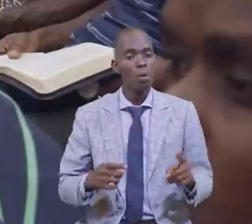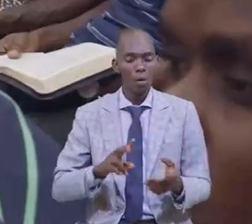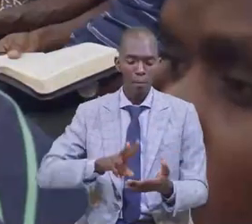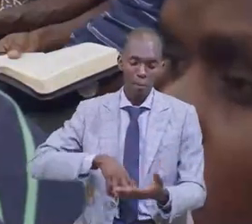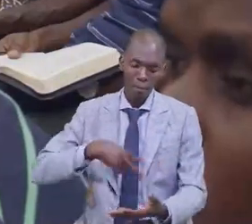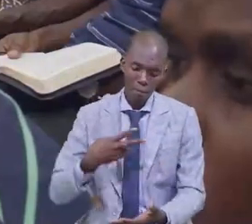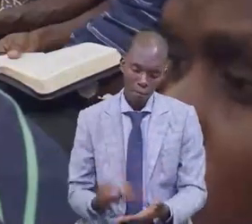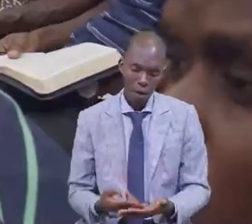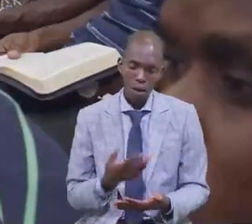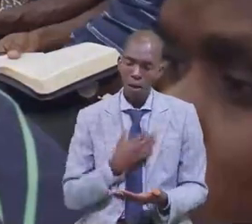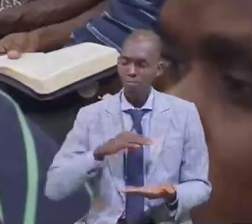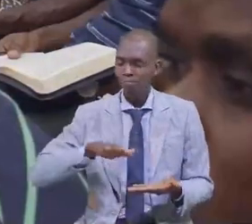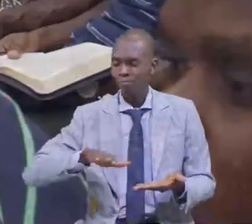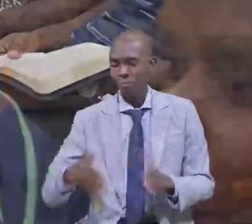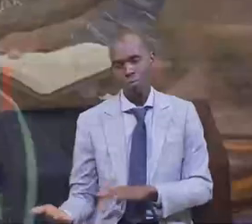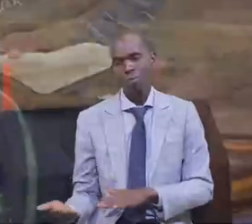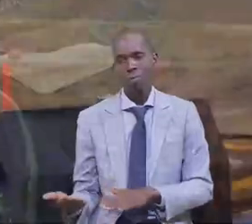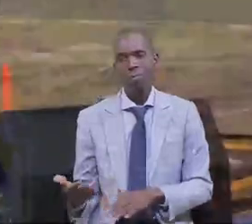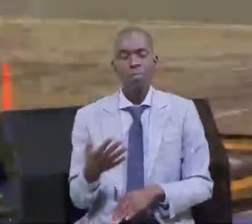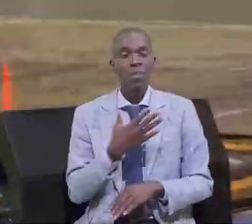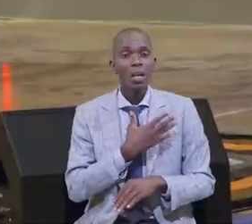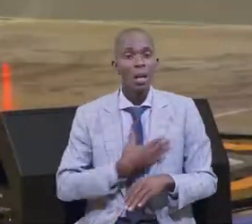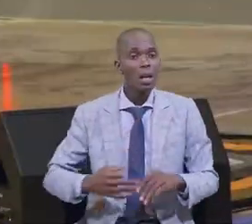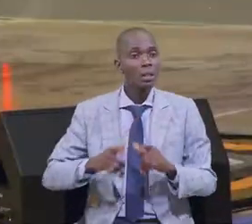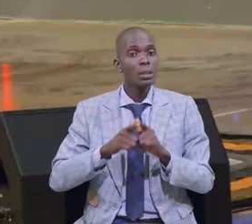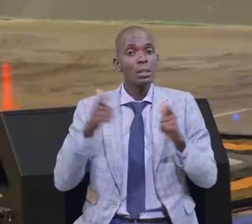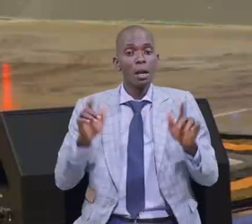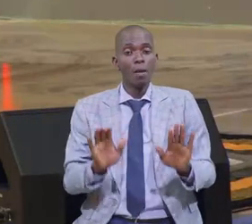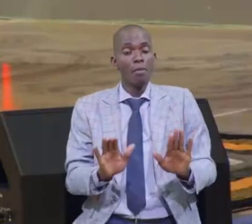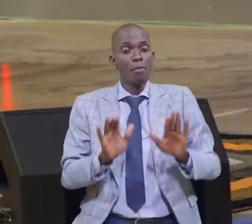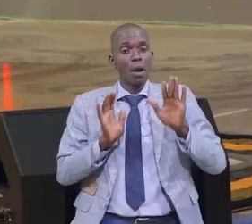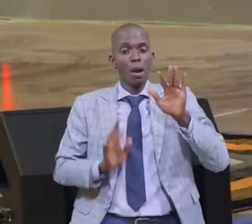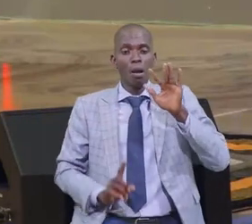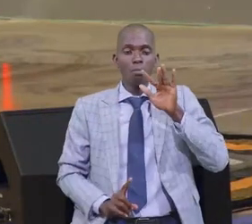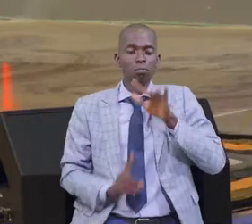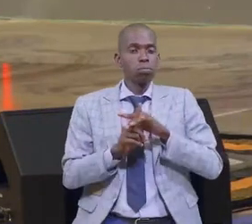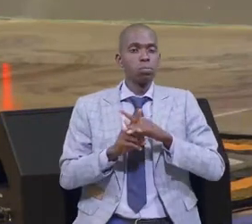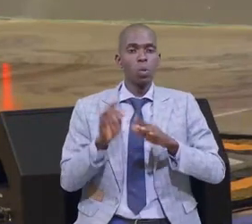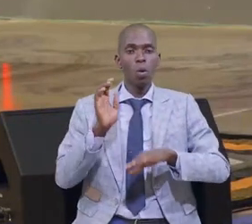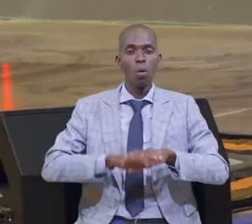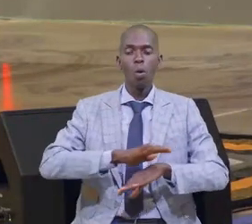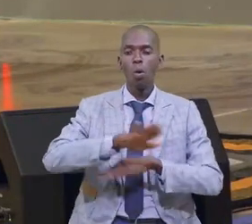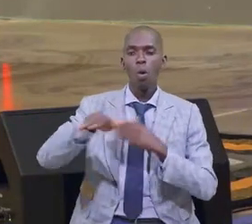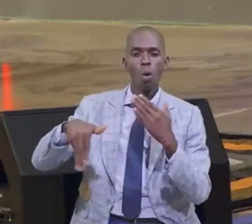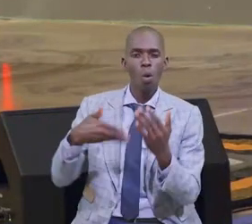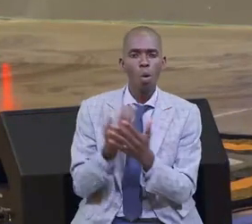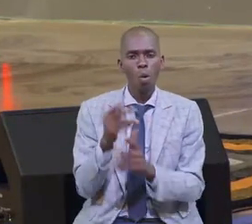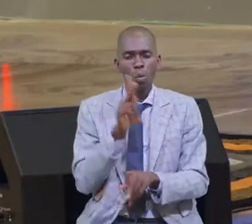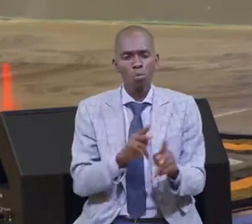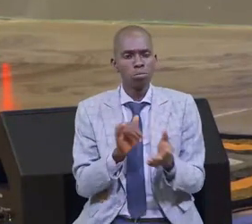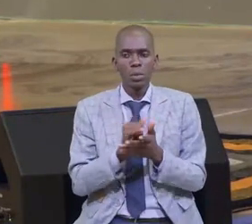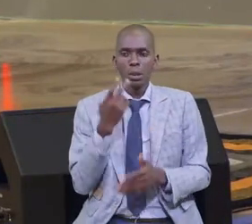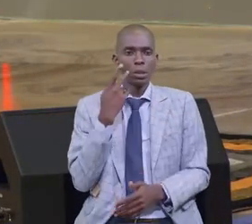ce qui se passe là-bas, tomba et expira. Une grande crainte saisit tous